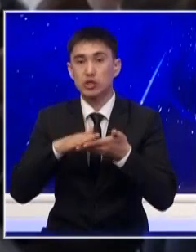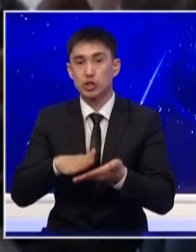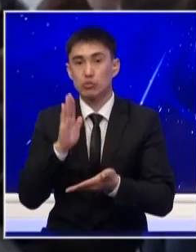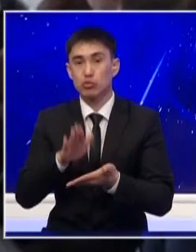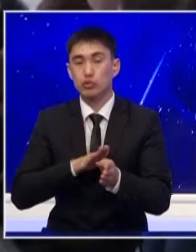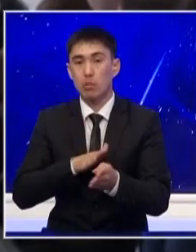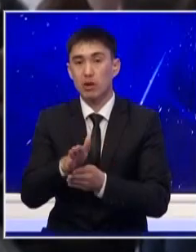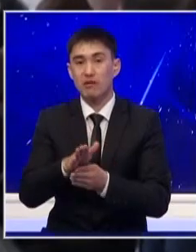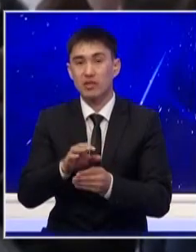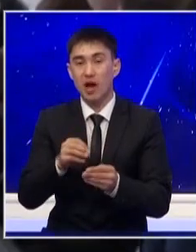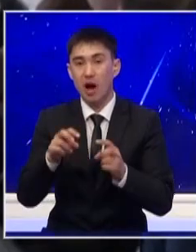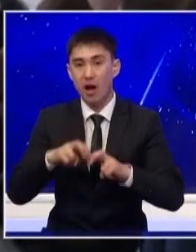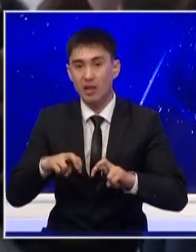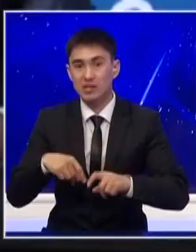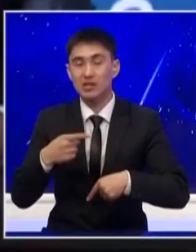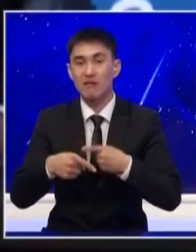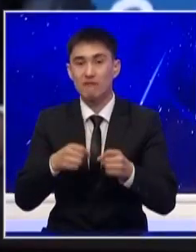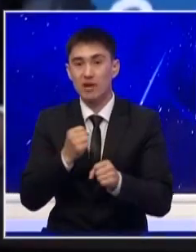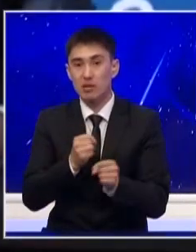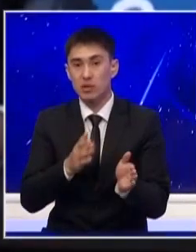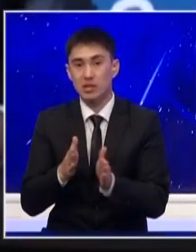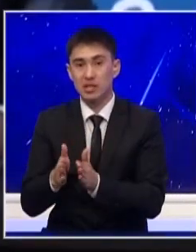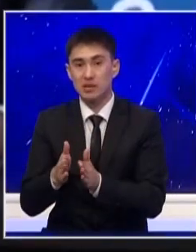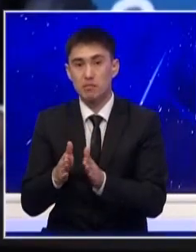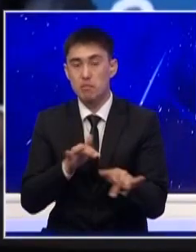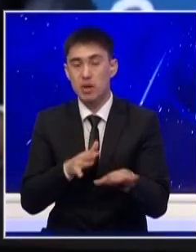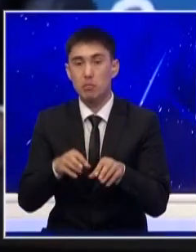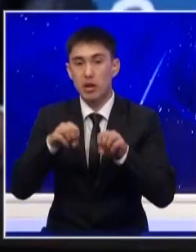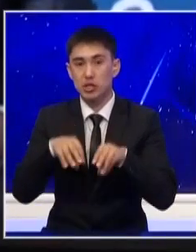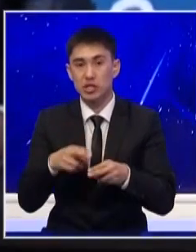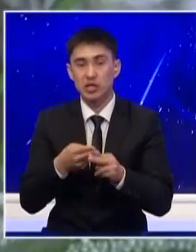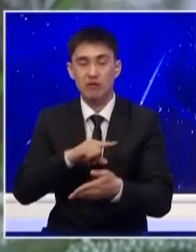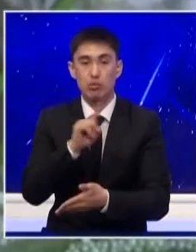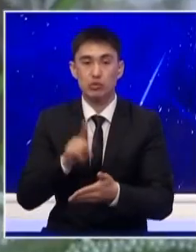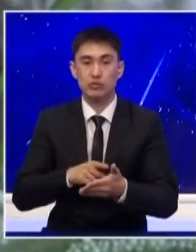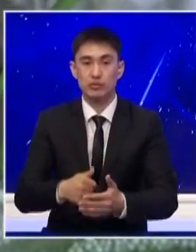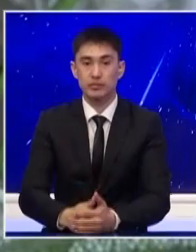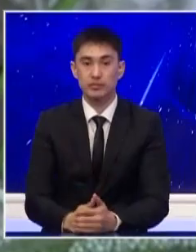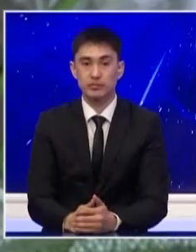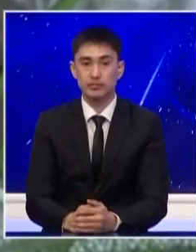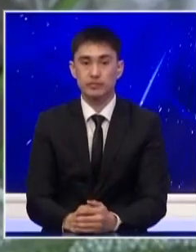будут направлены на анализ для выработки системных мер по решению этих вопросов.